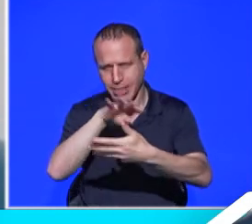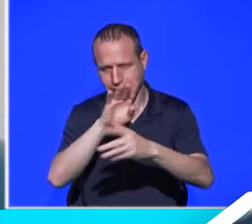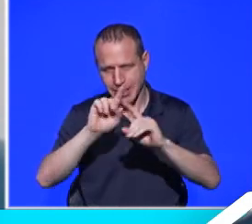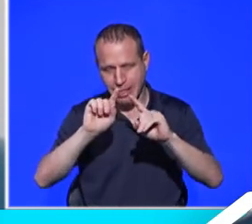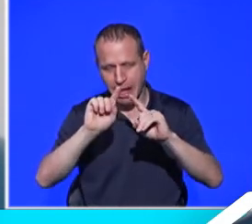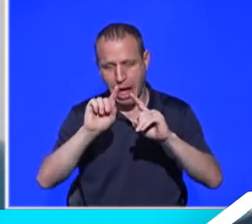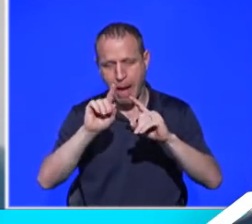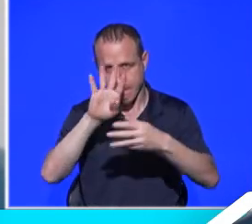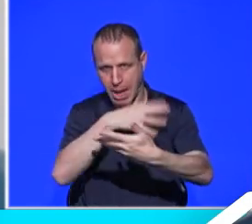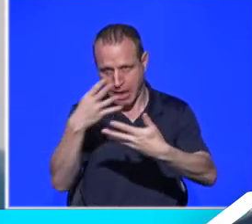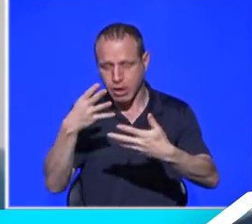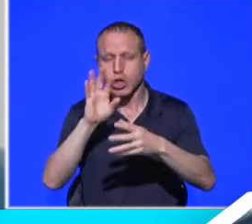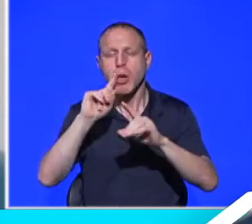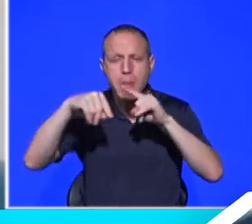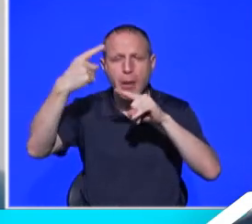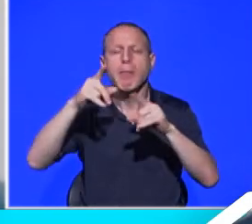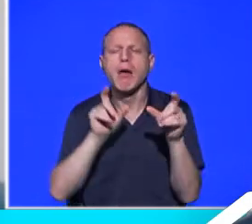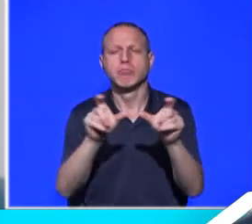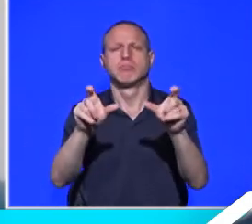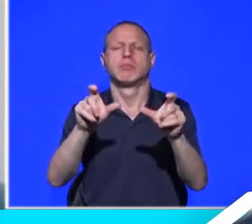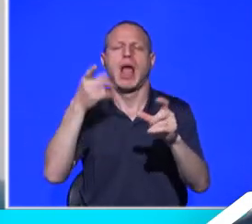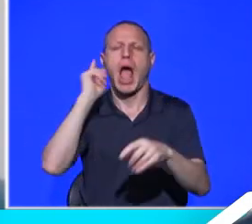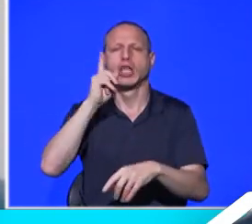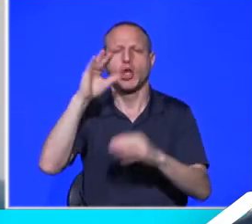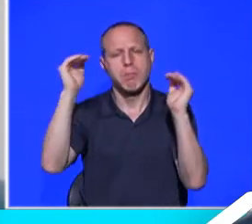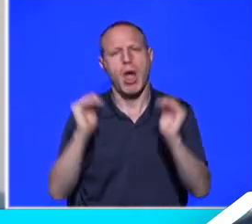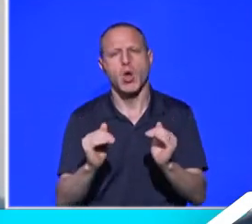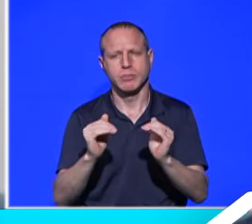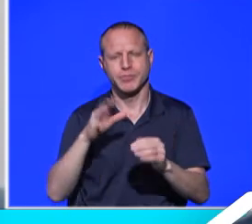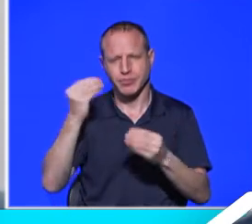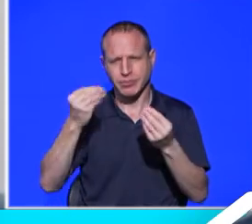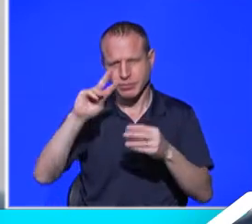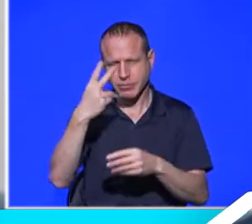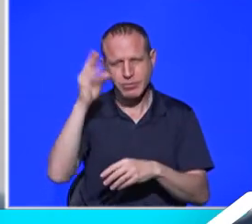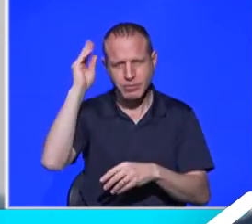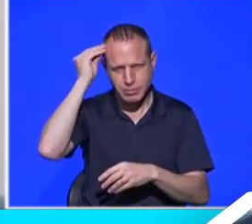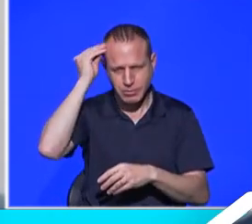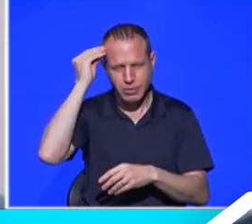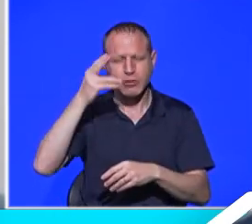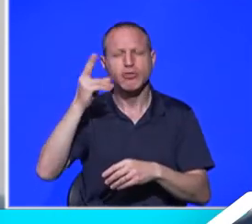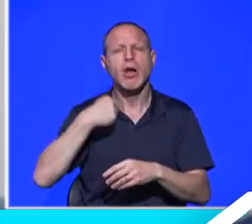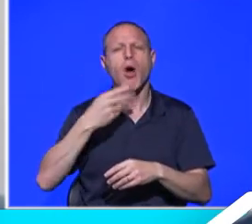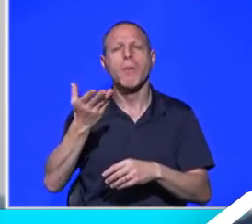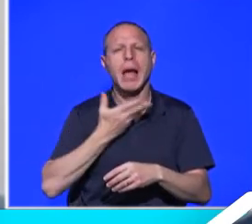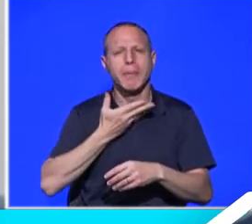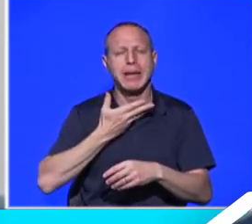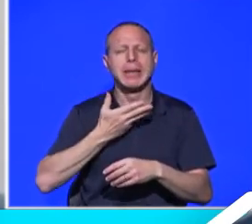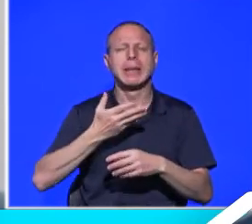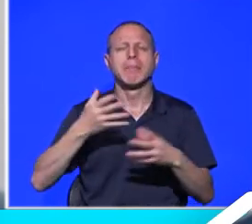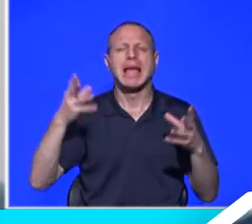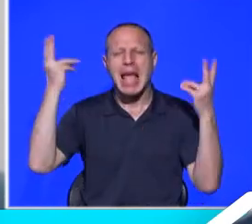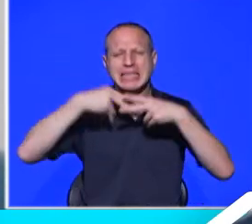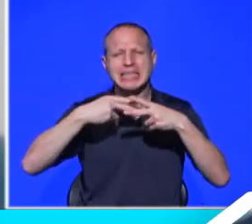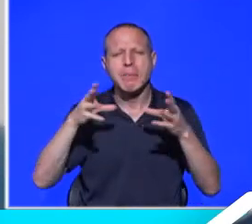האסון. דבר שני, צריך לזכור שאנחנו מקדמים לפתחנו באמצעות ההסכם עם האיחוד האמוריות, דיברנו עליו בתוכניות